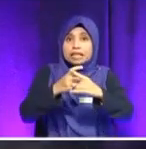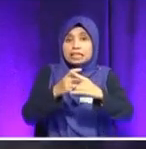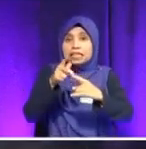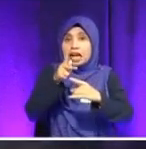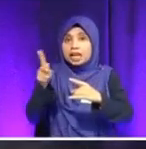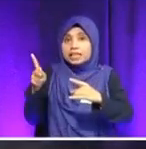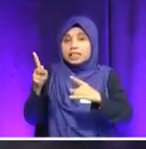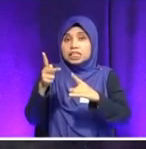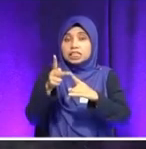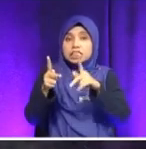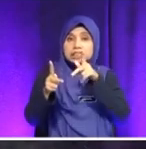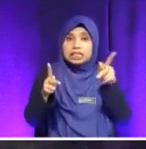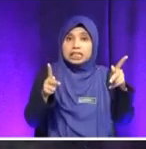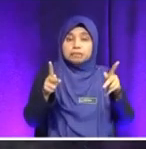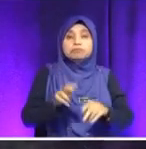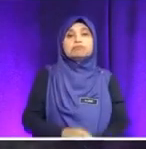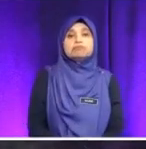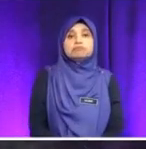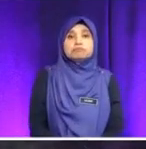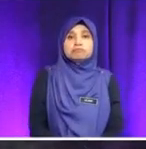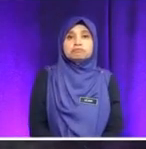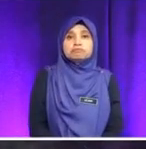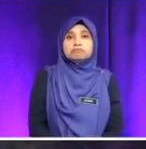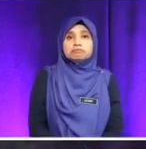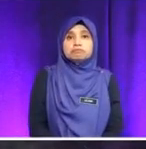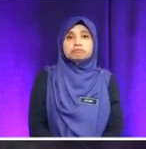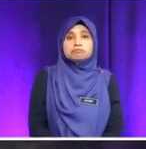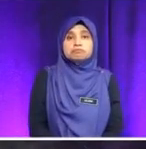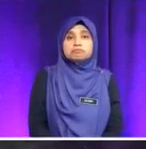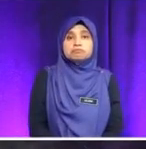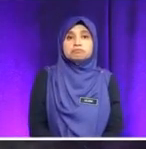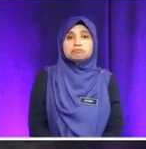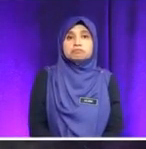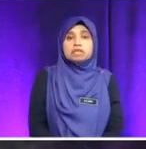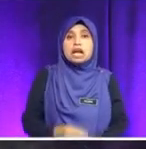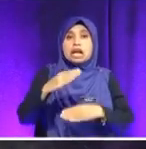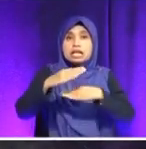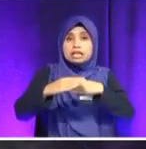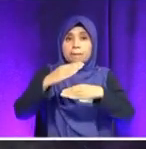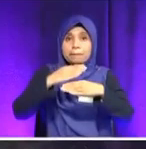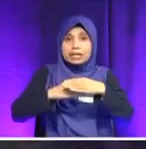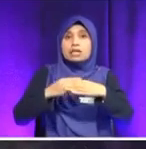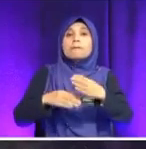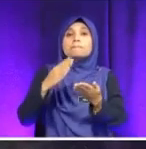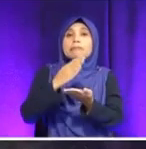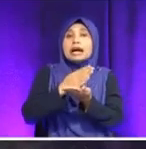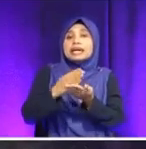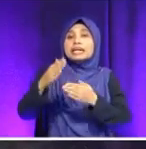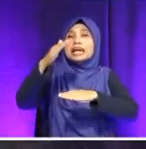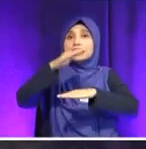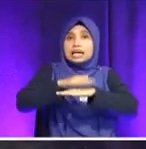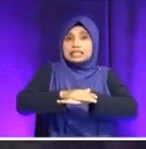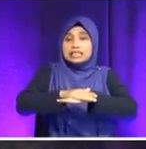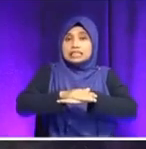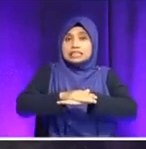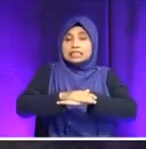kiri. Okey, cikgu. Okey. Dan lipat bahagian atas menjadi bentuk segi